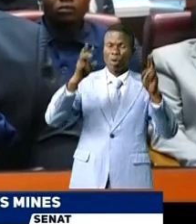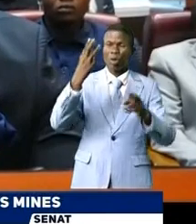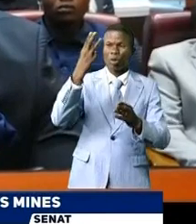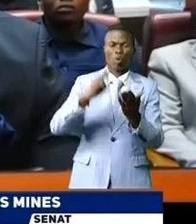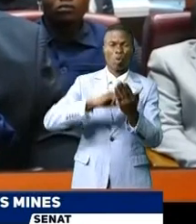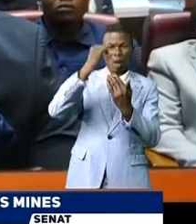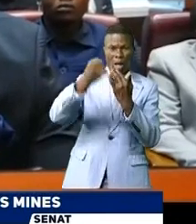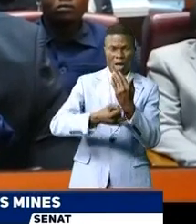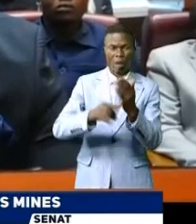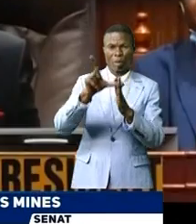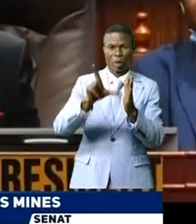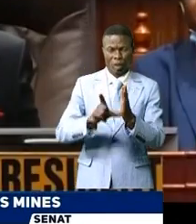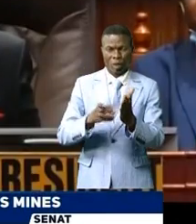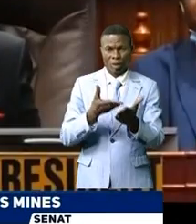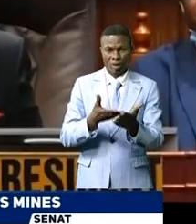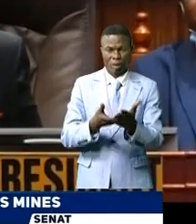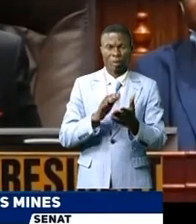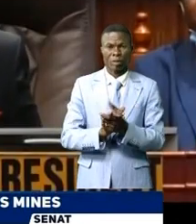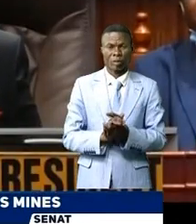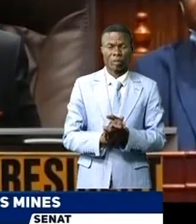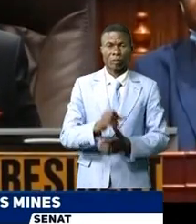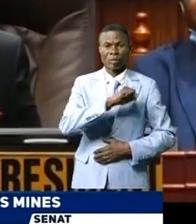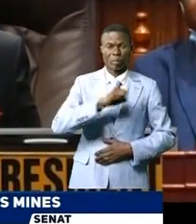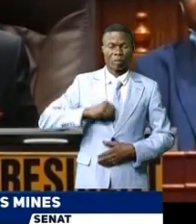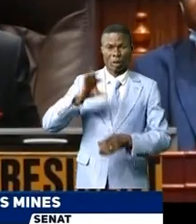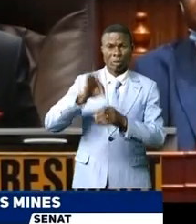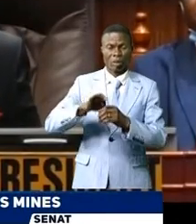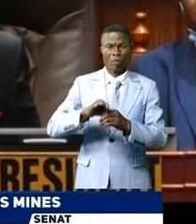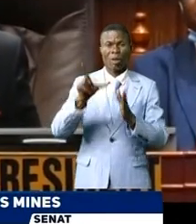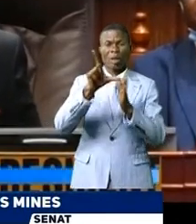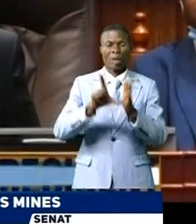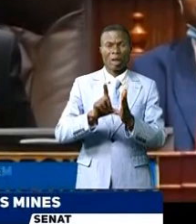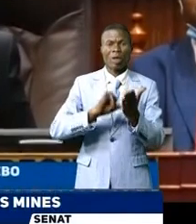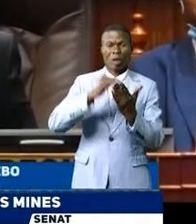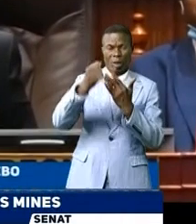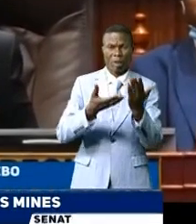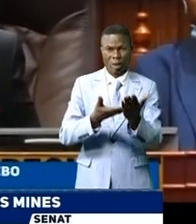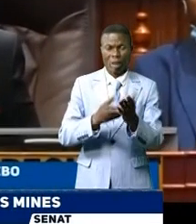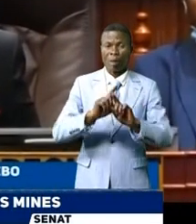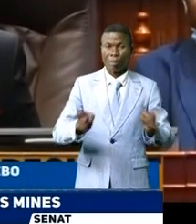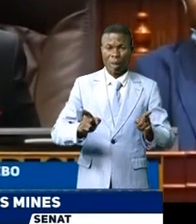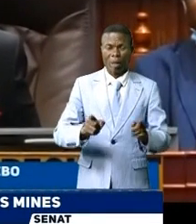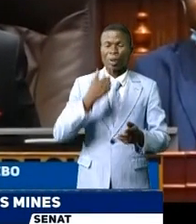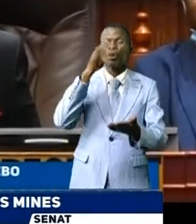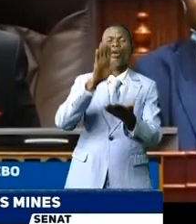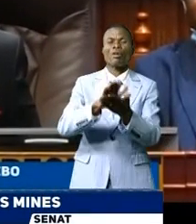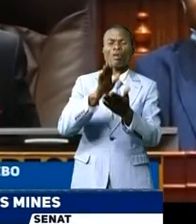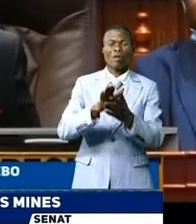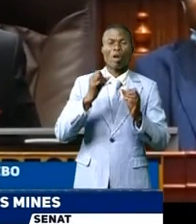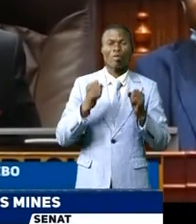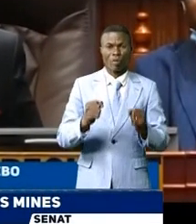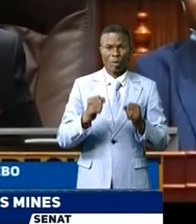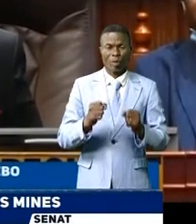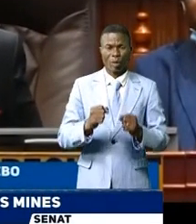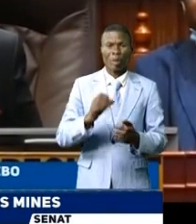projets de loi en seconde lecture. Le Sénat vote ce projet de loi. Mes sincères félicitations,